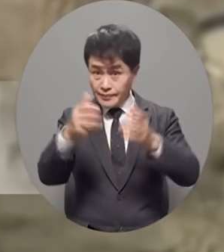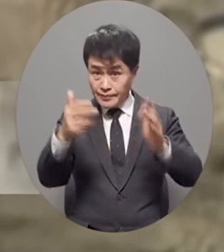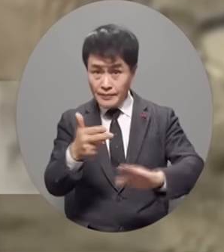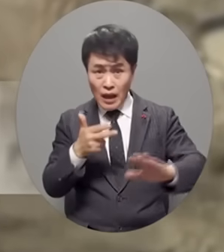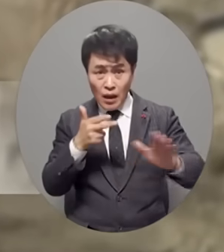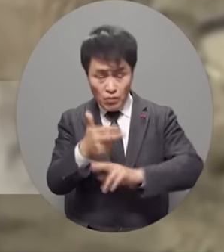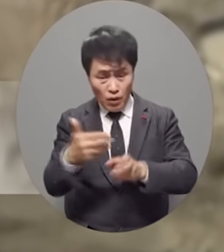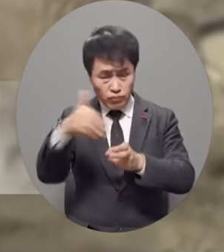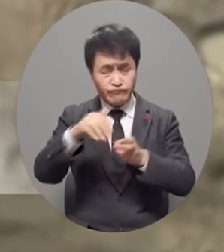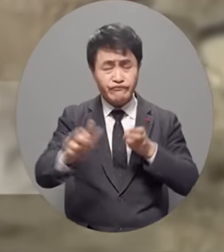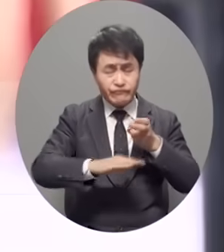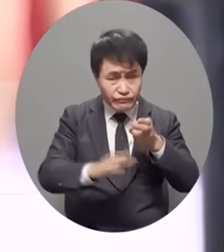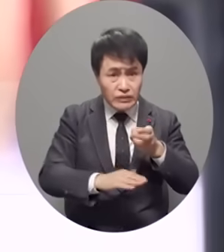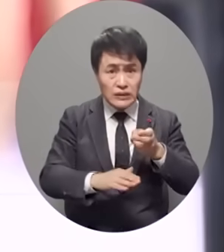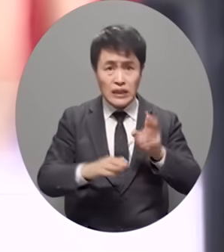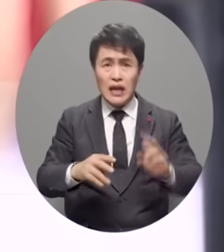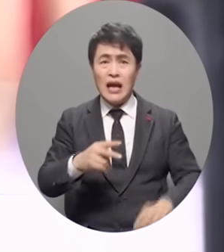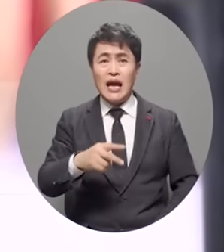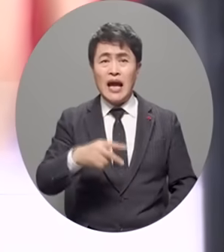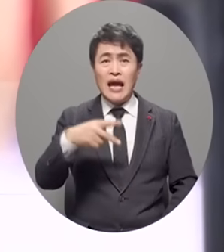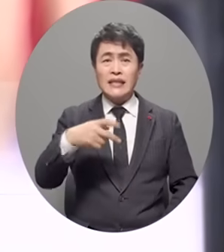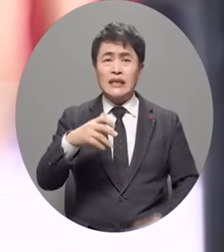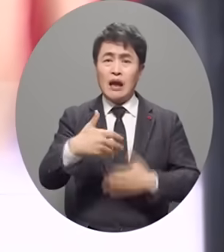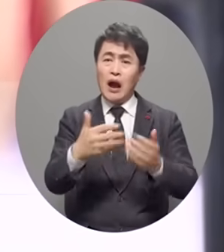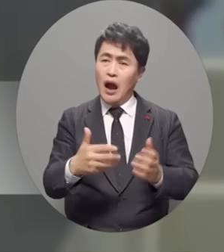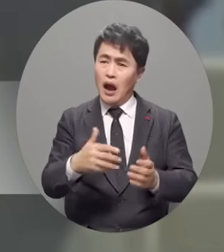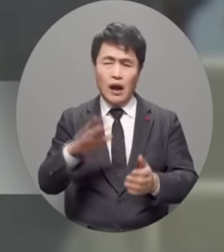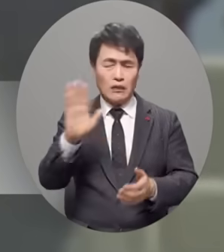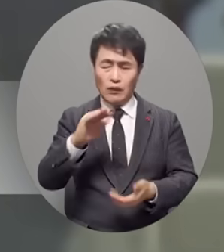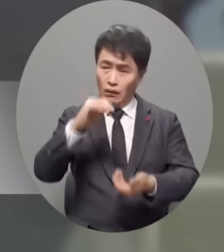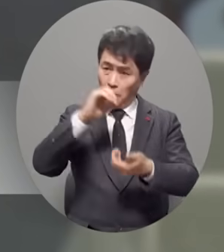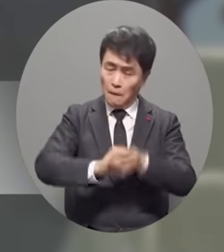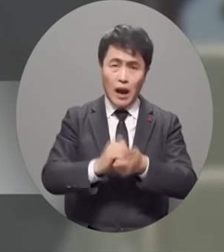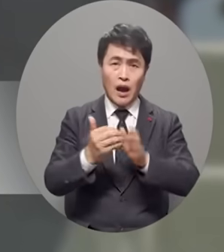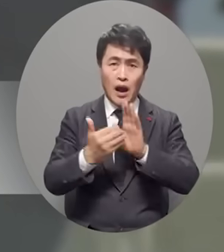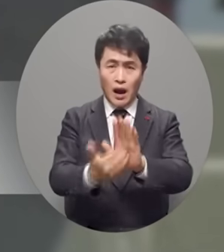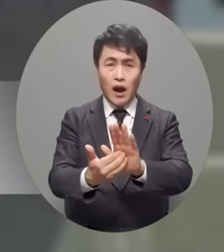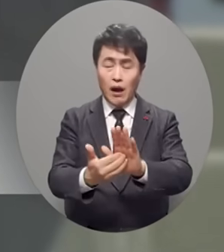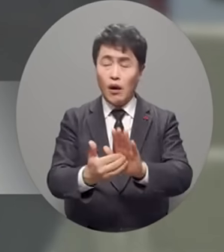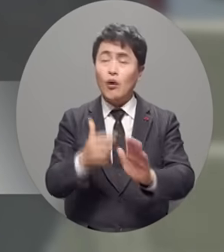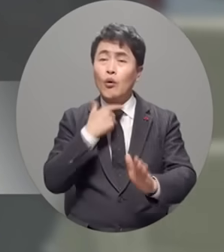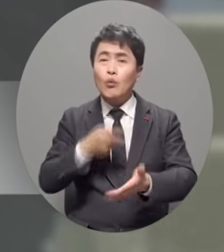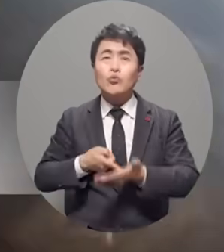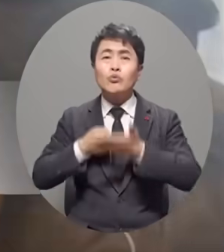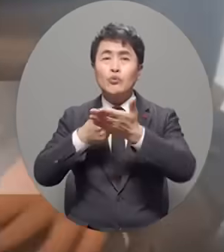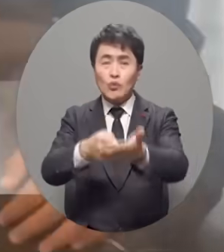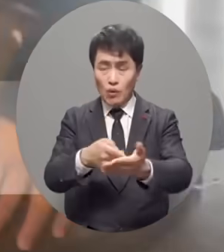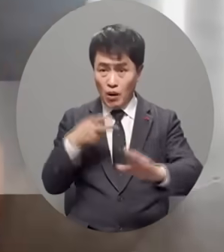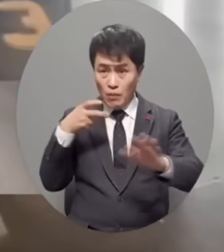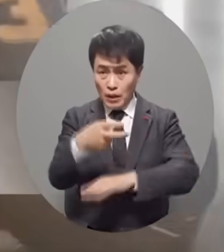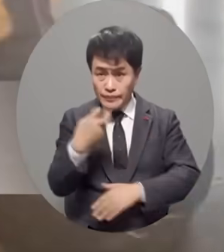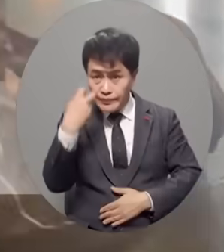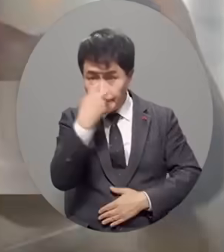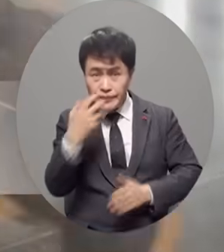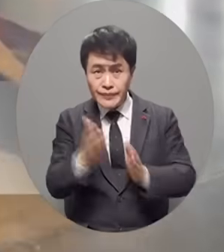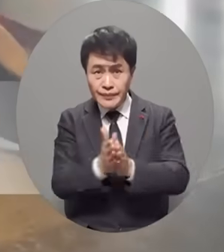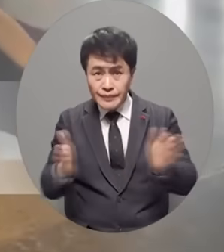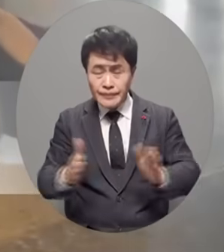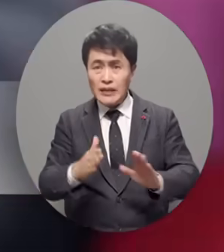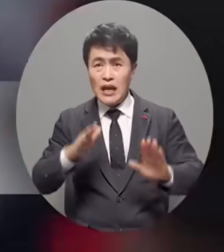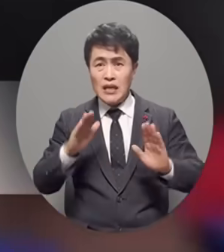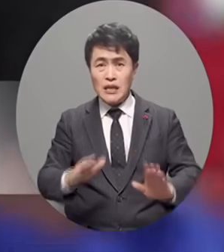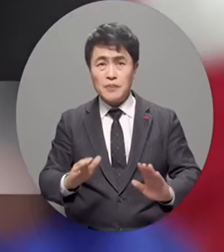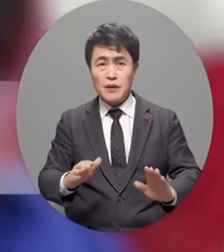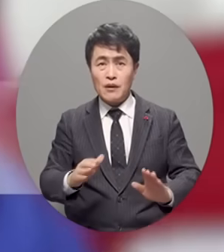실어 보냈는데 시카고시에서 수용이 한계에 달했다며 이송 중단을 요청하고 버스를 단속하자 이번엔